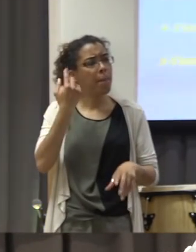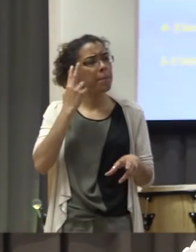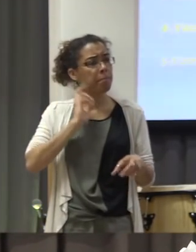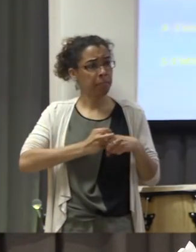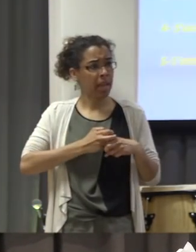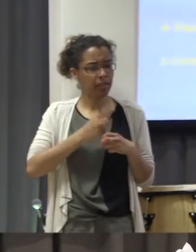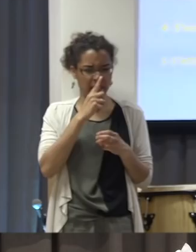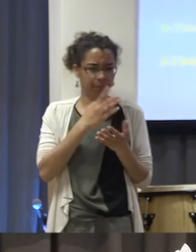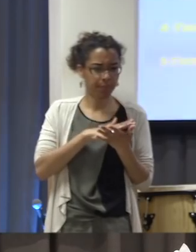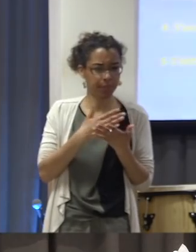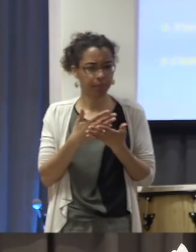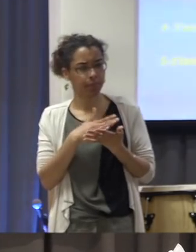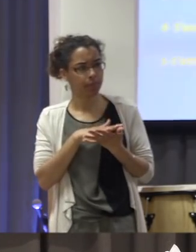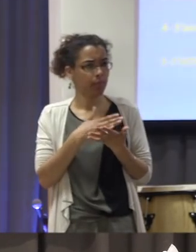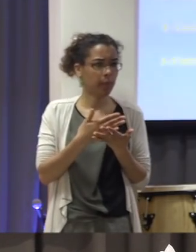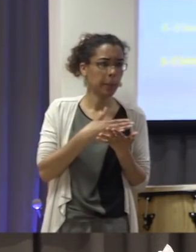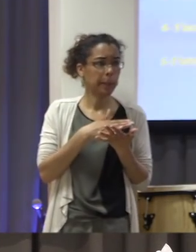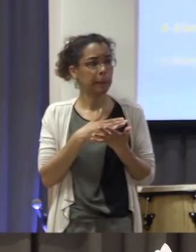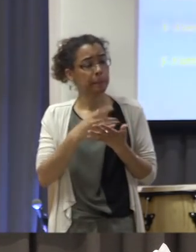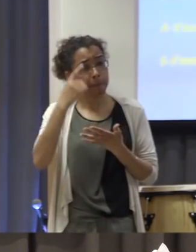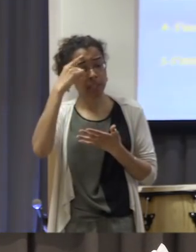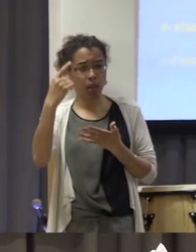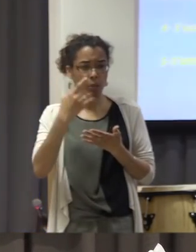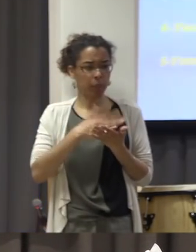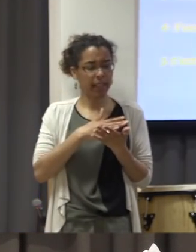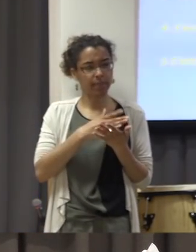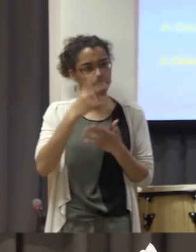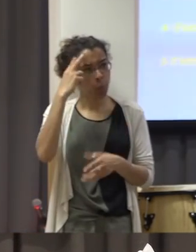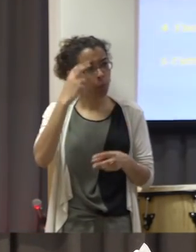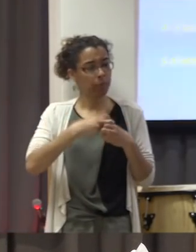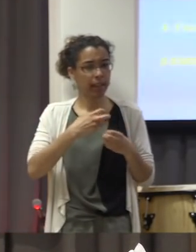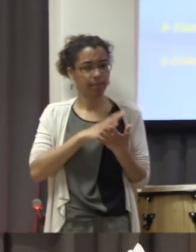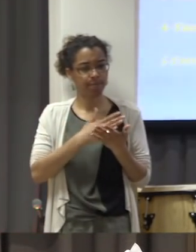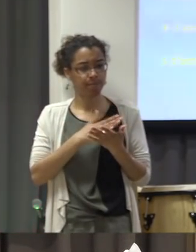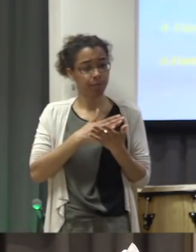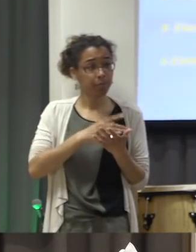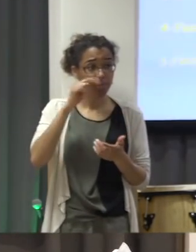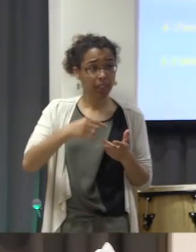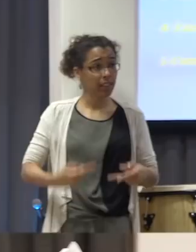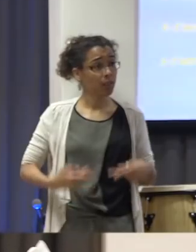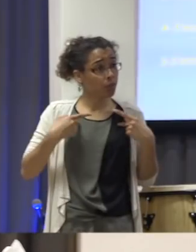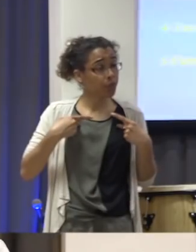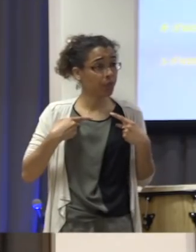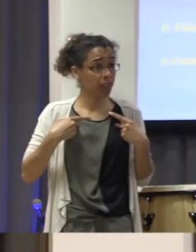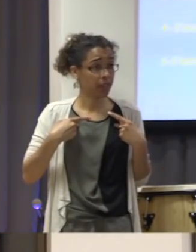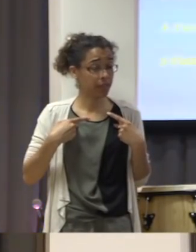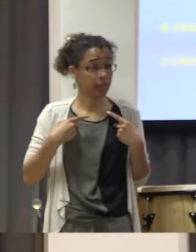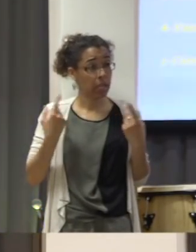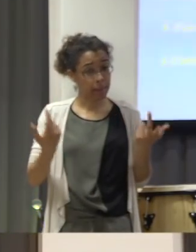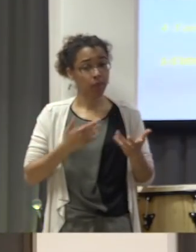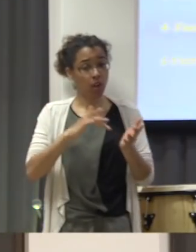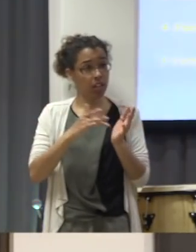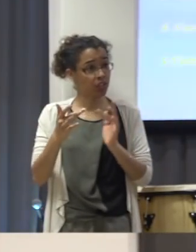Il y avait une réalité. Mais pour Pierre, ce n'était pas ça. Mais il faut vivre. Et c'est là que parfois, Jésus